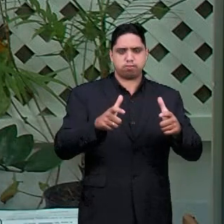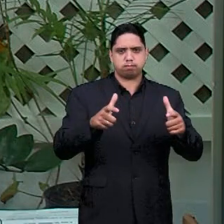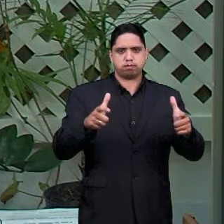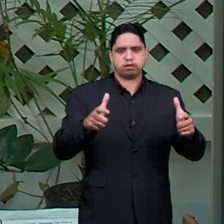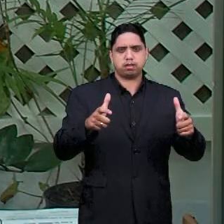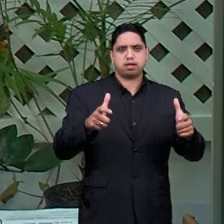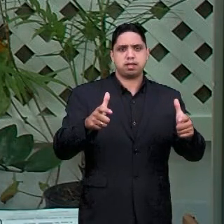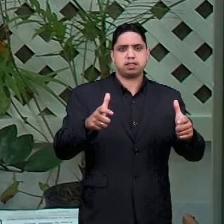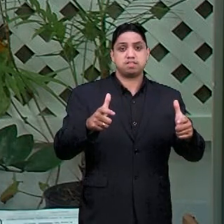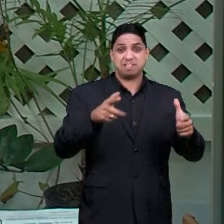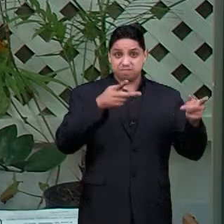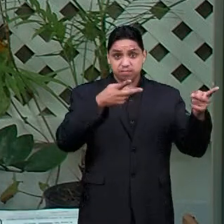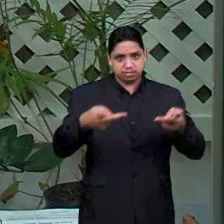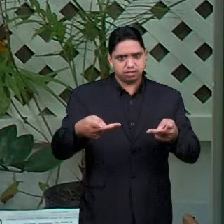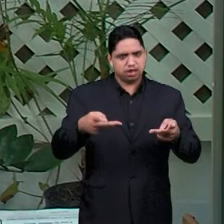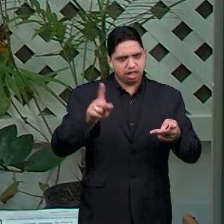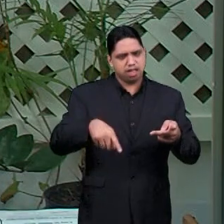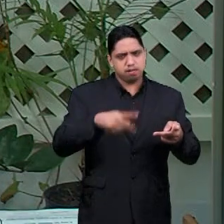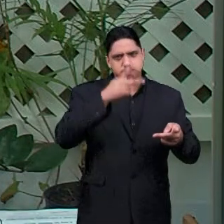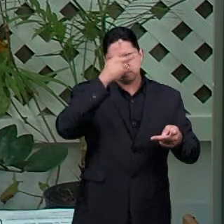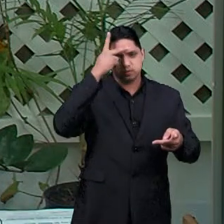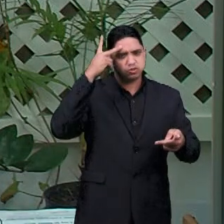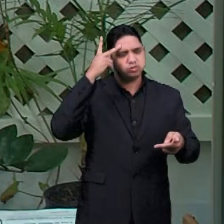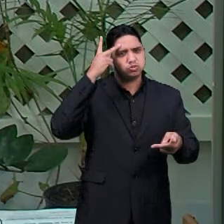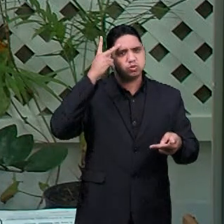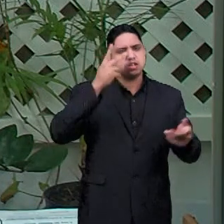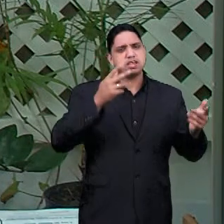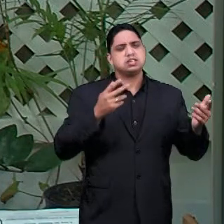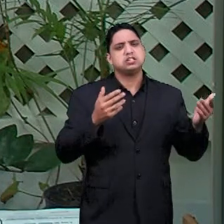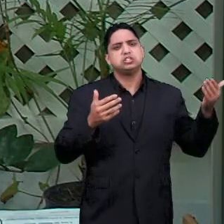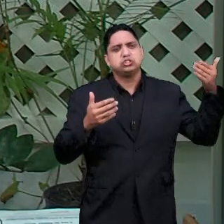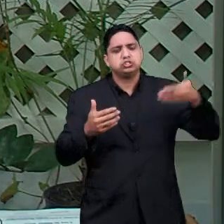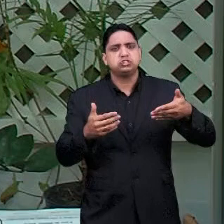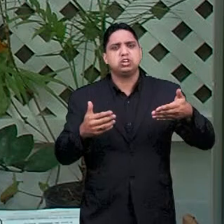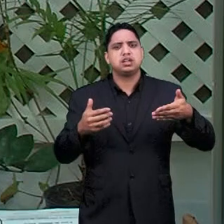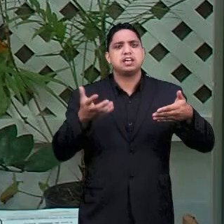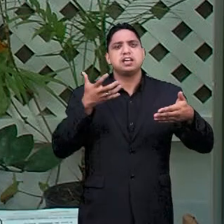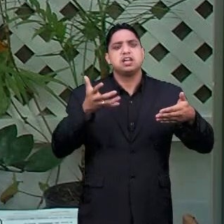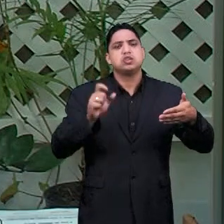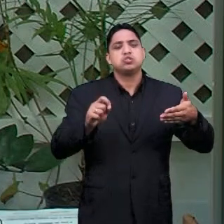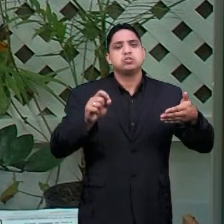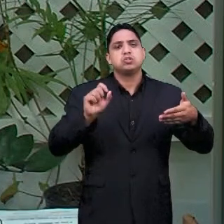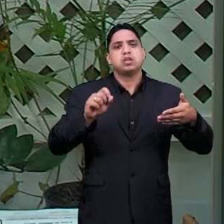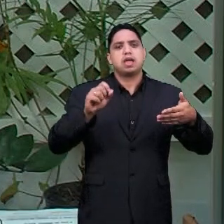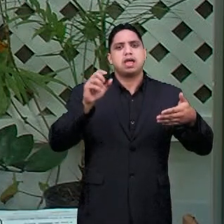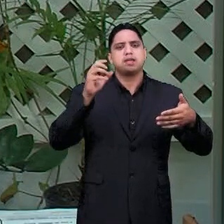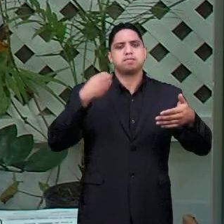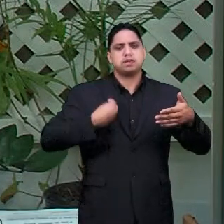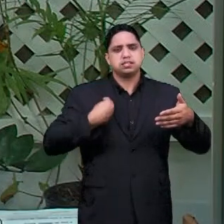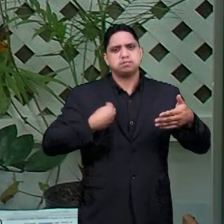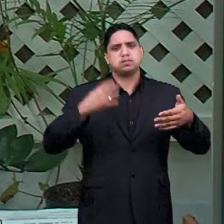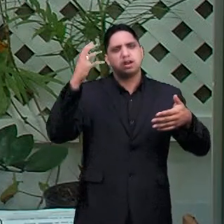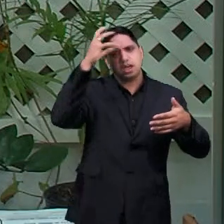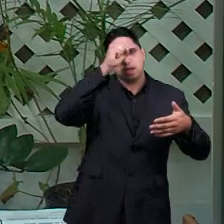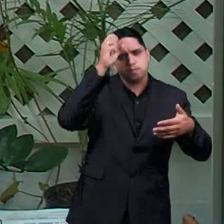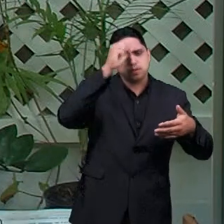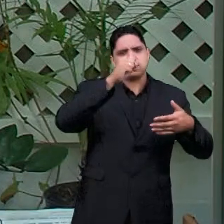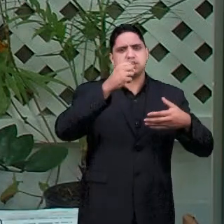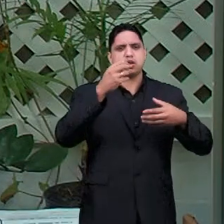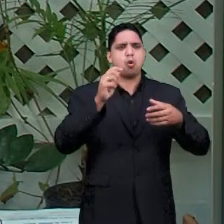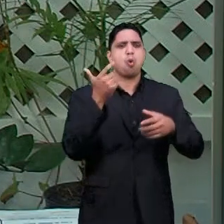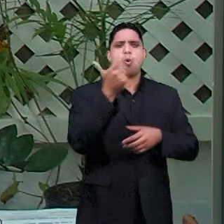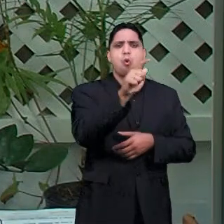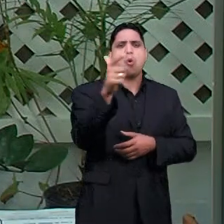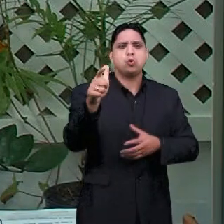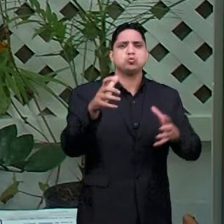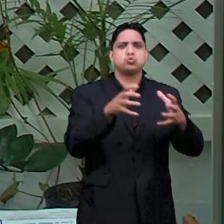Nous nous approchons à peu près donc, des visiteurs, des personnes qui arrivent, viennent, participent avec nous, qui appartiennent à